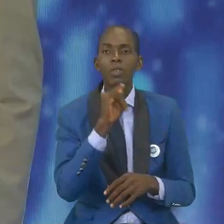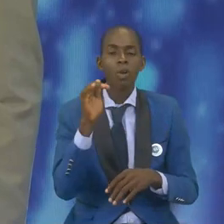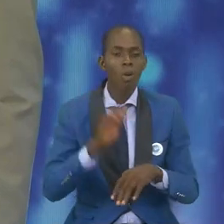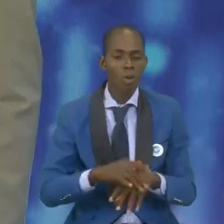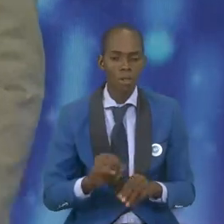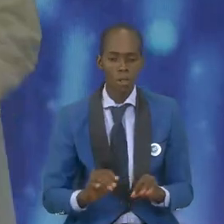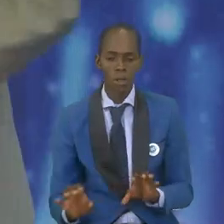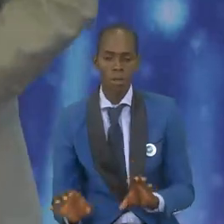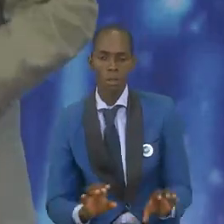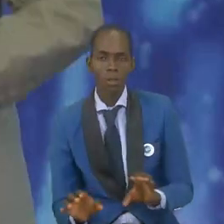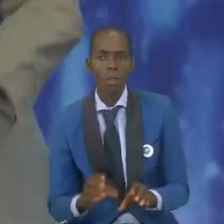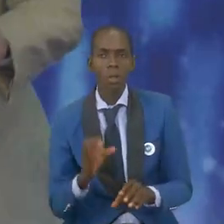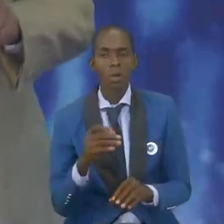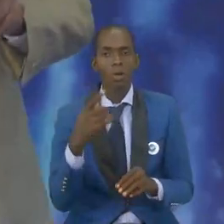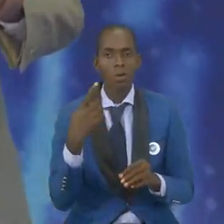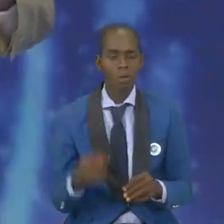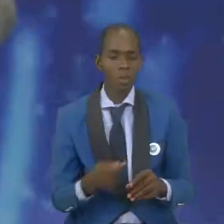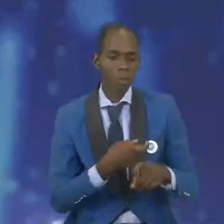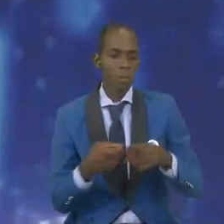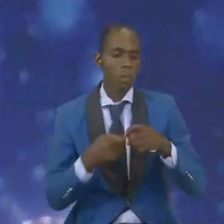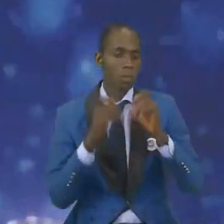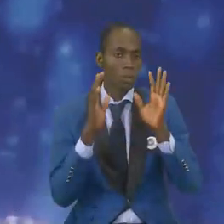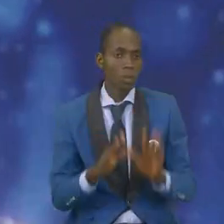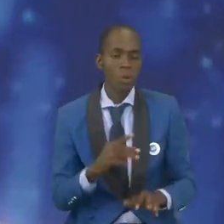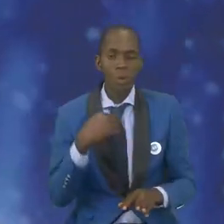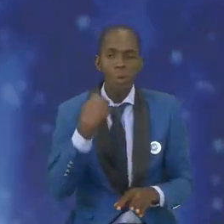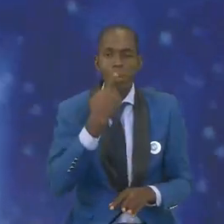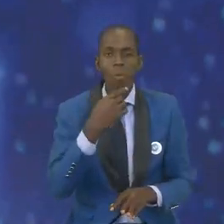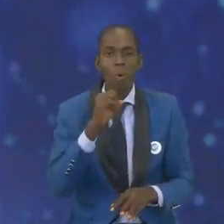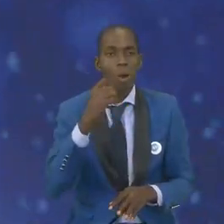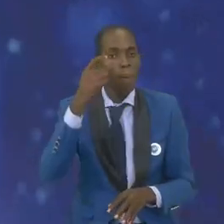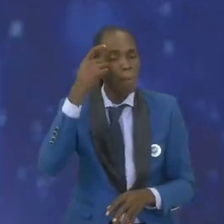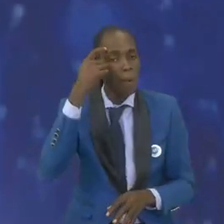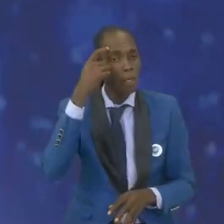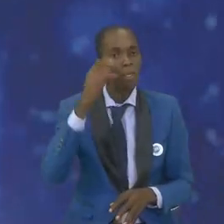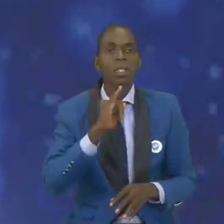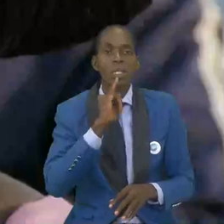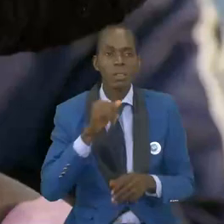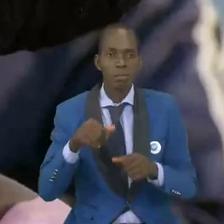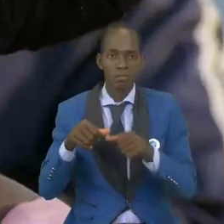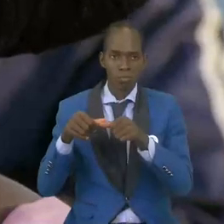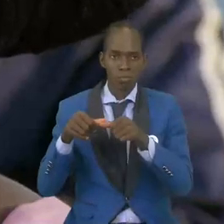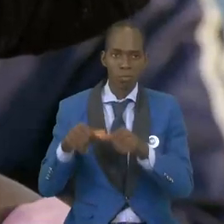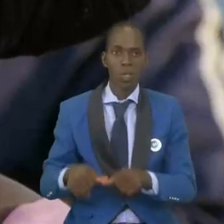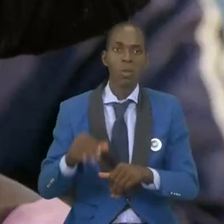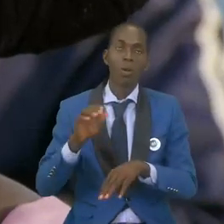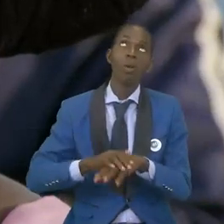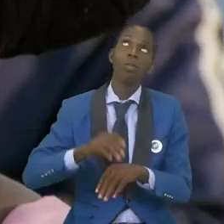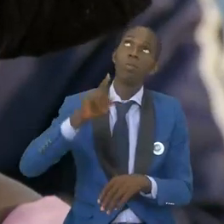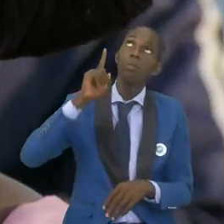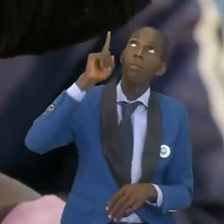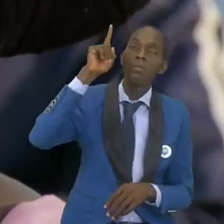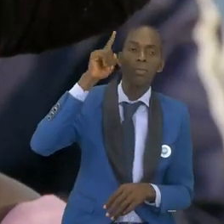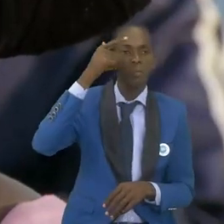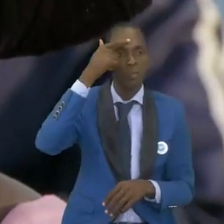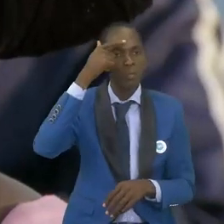conspirateurs, dont la pensée, l'esprit, la méditation n'est pas sur l'action des persécuteurs,